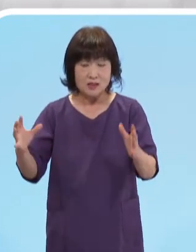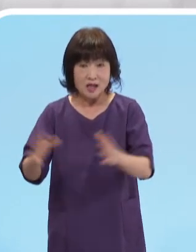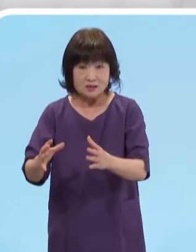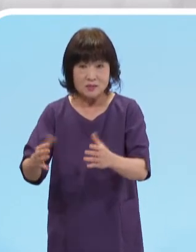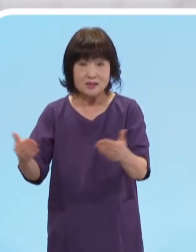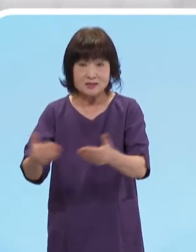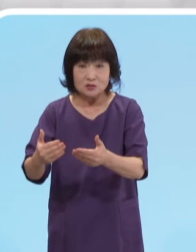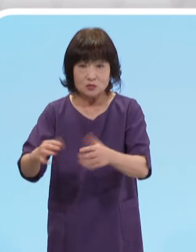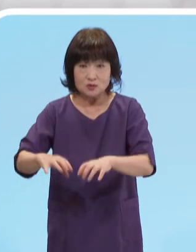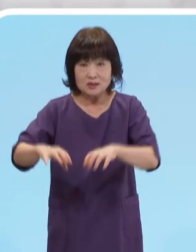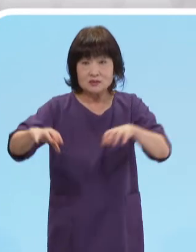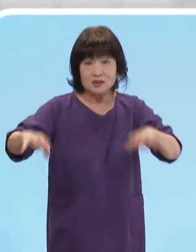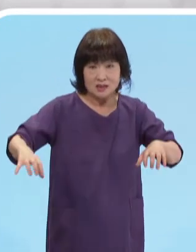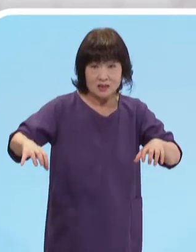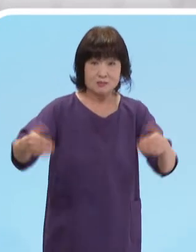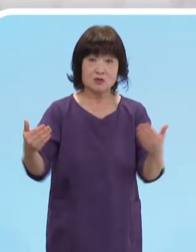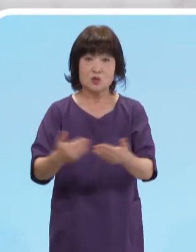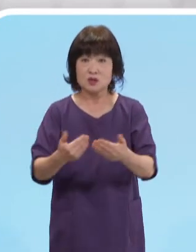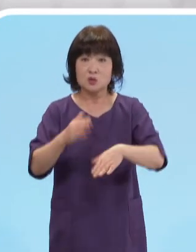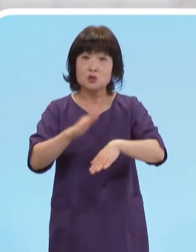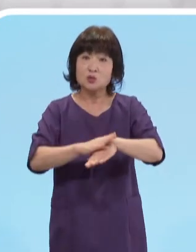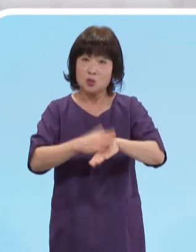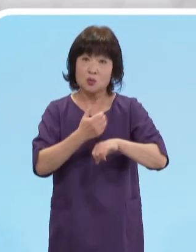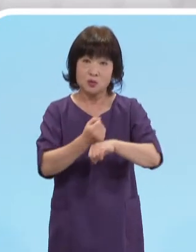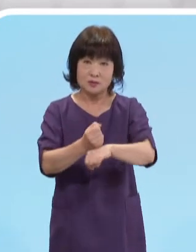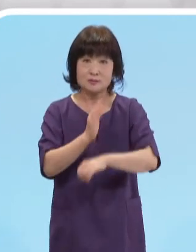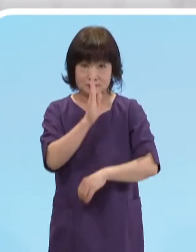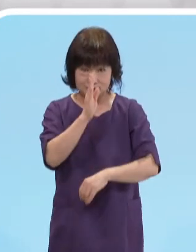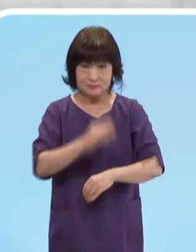取り組みを定着させましょう。